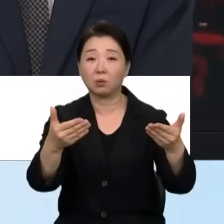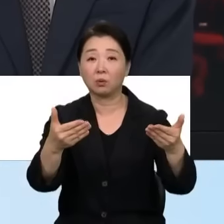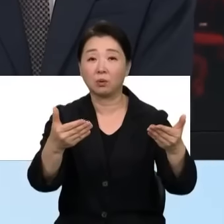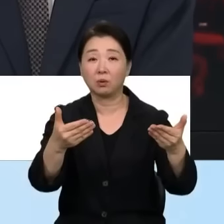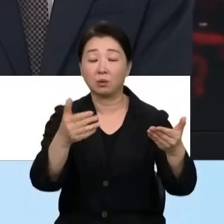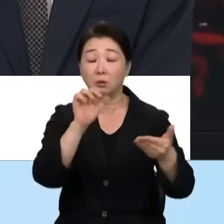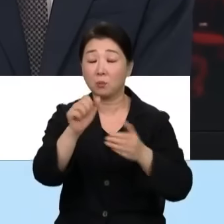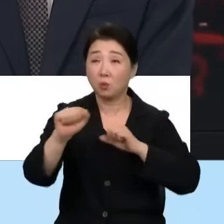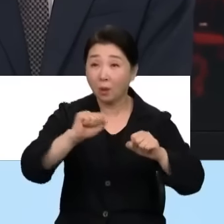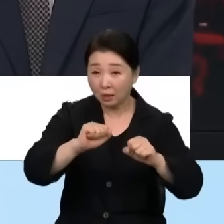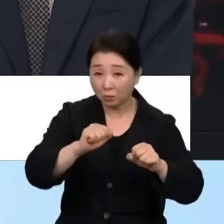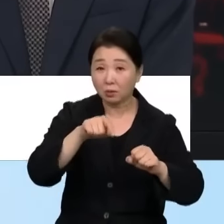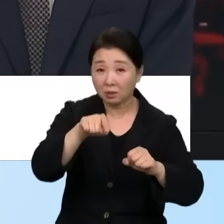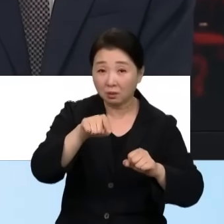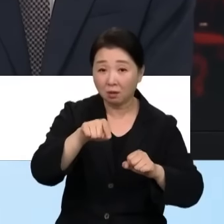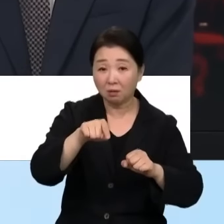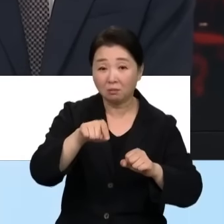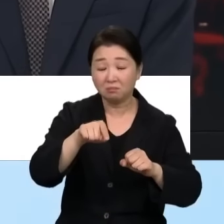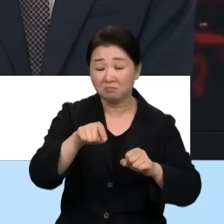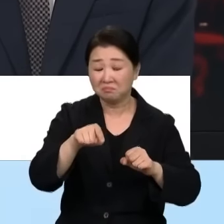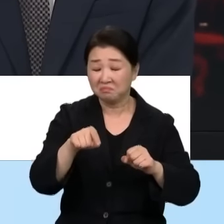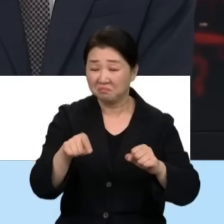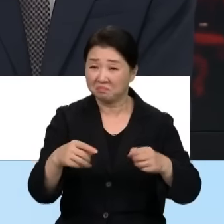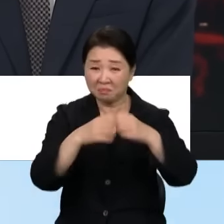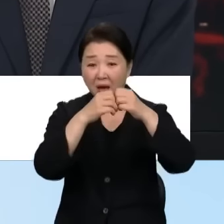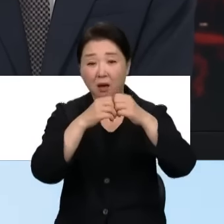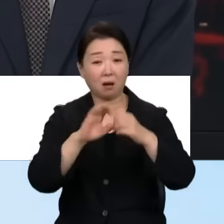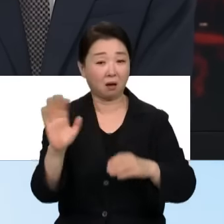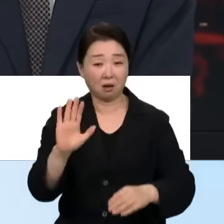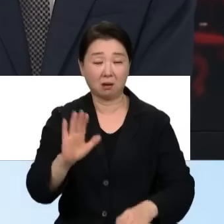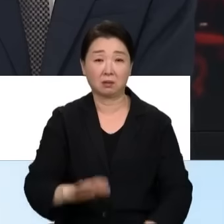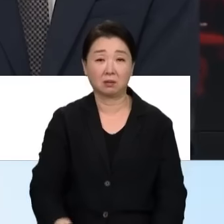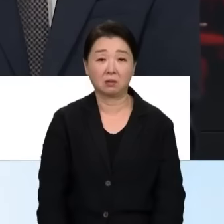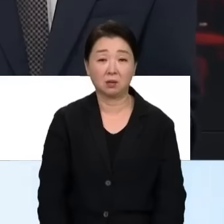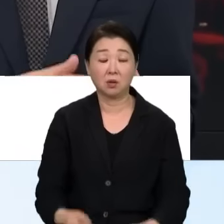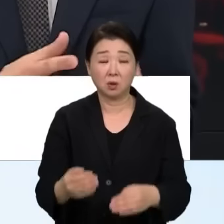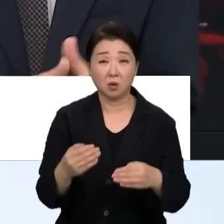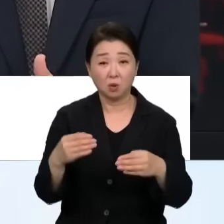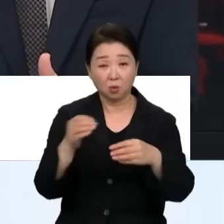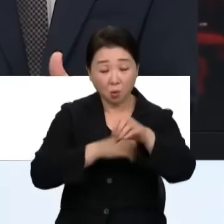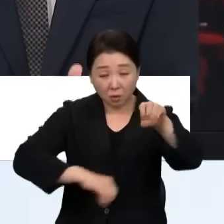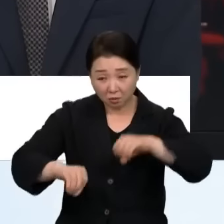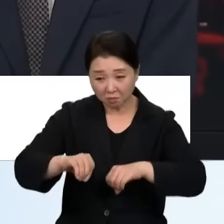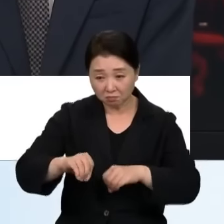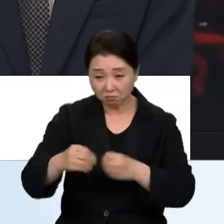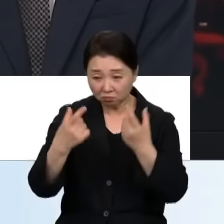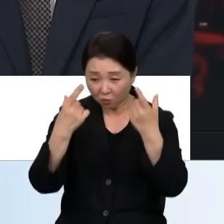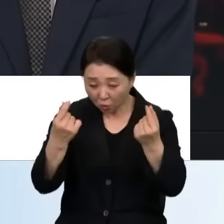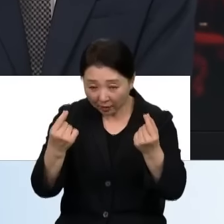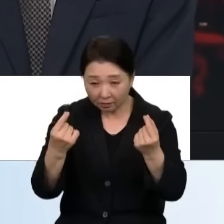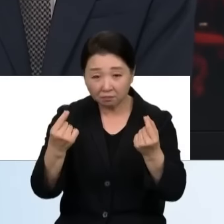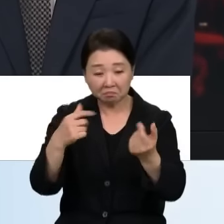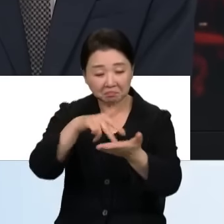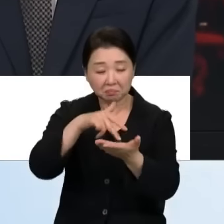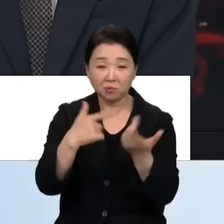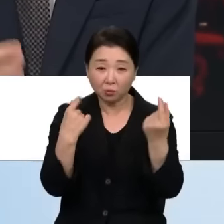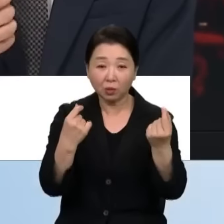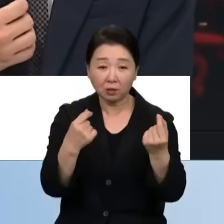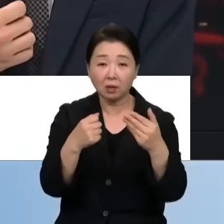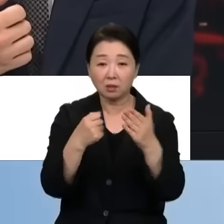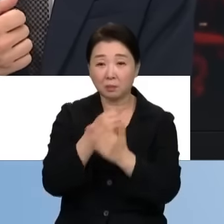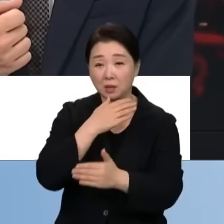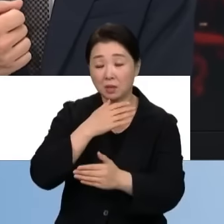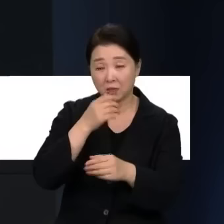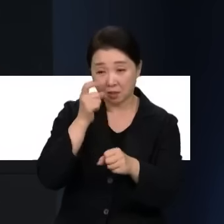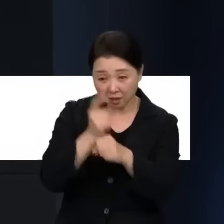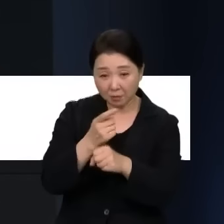변호 활동 하고는 이것이 상충된다고 생각하지 않거든요 오히려 같은 방향성을 가진 일이라고 생각하고 그리고 저는 이걸 알고